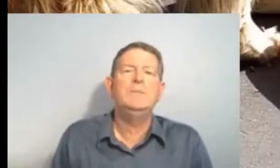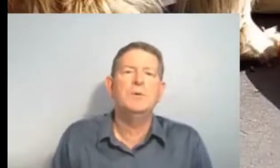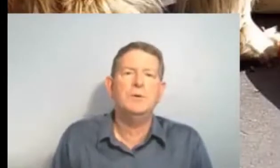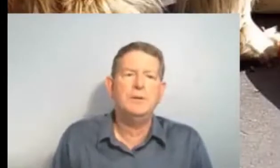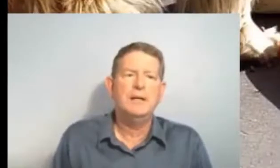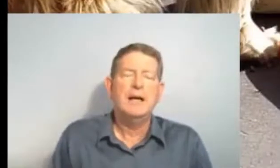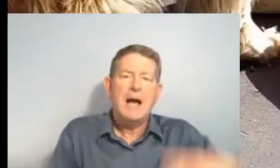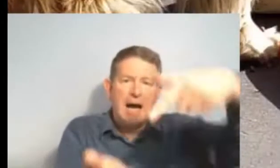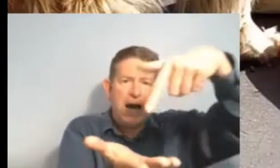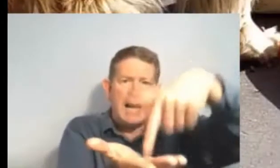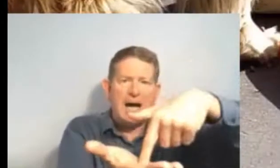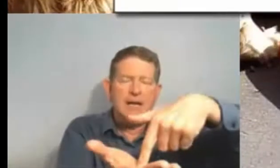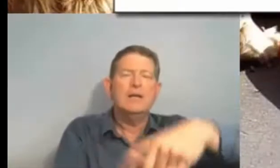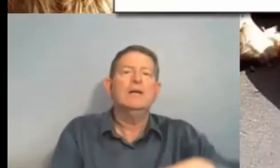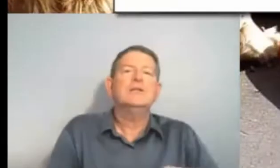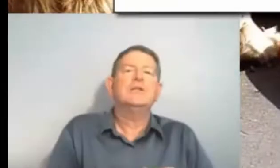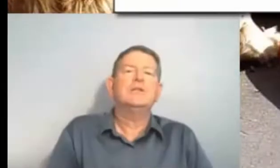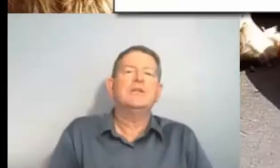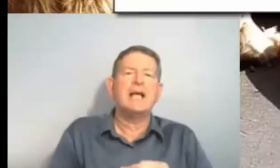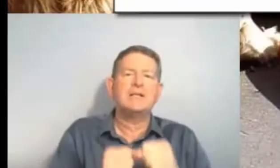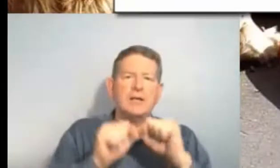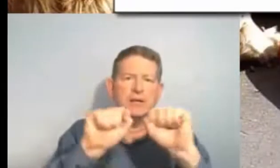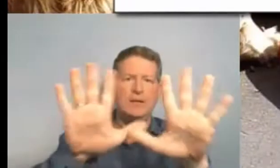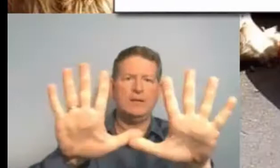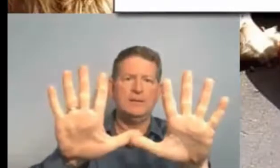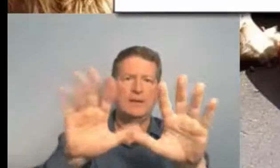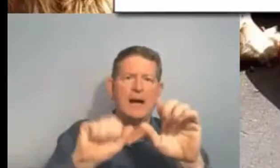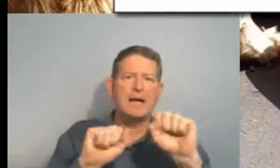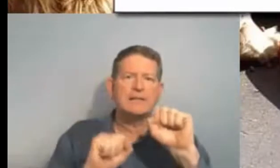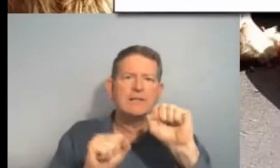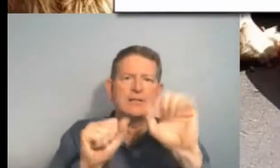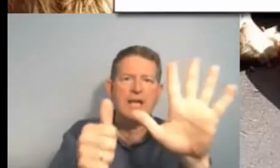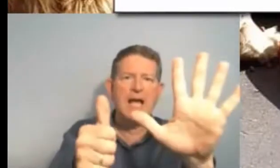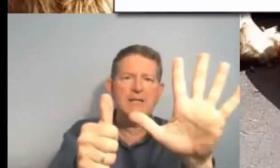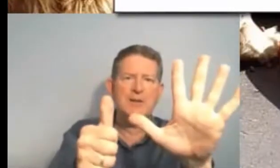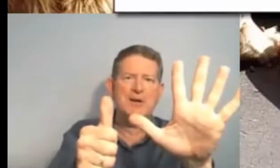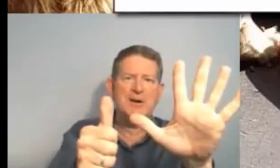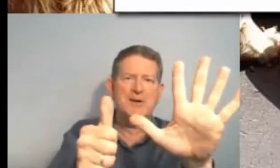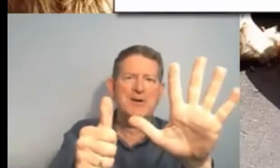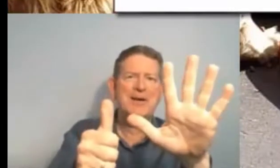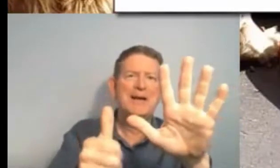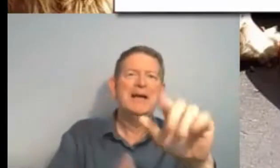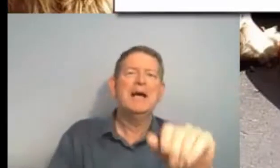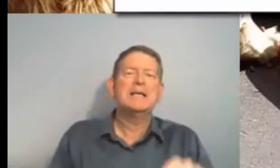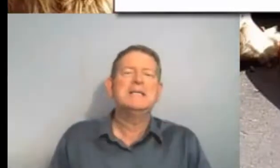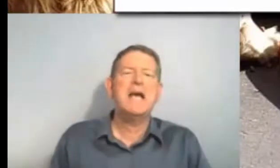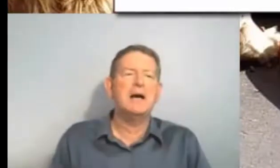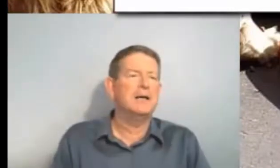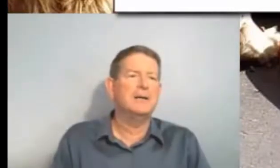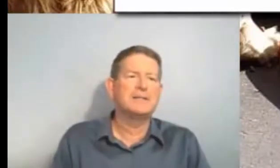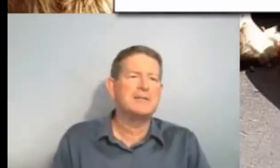aux animaux à 16 heures, à 16h15,